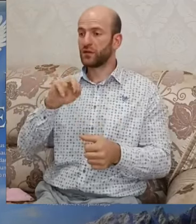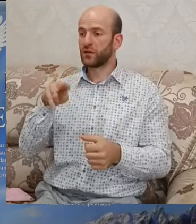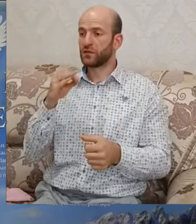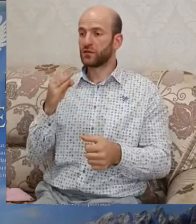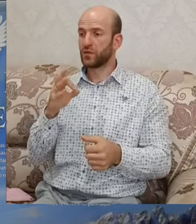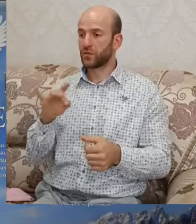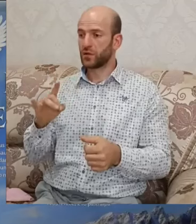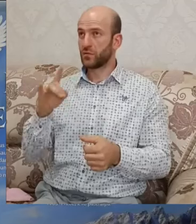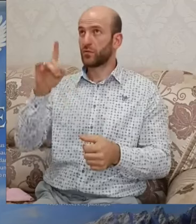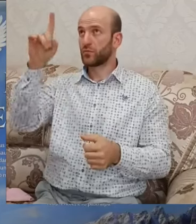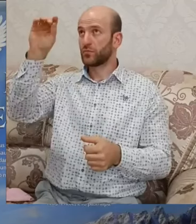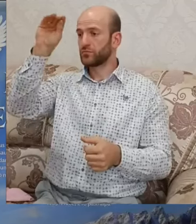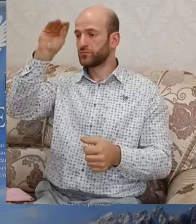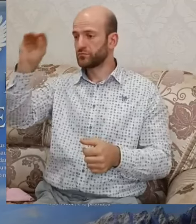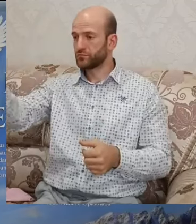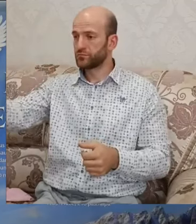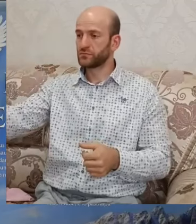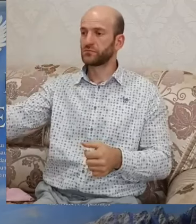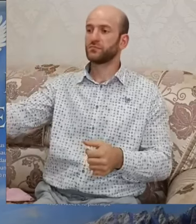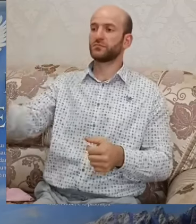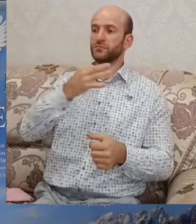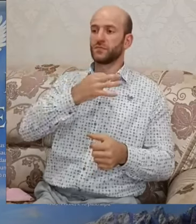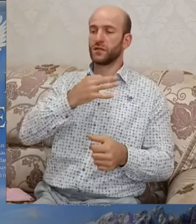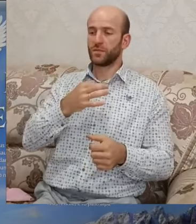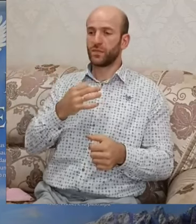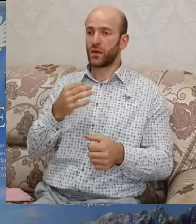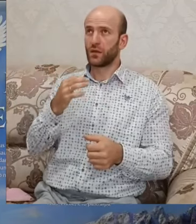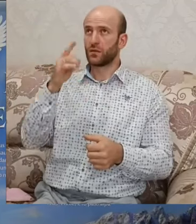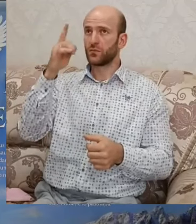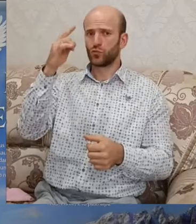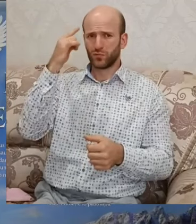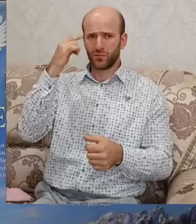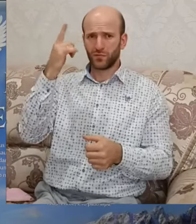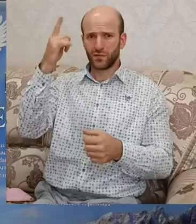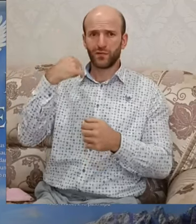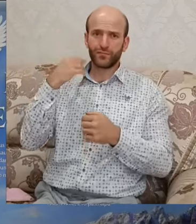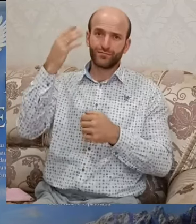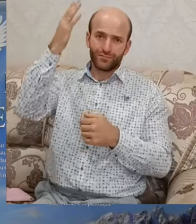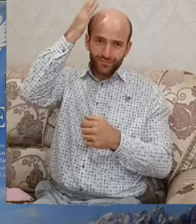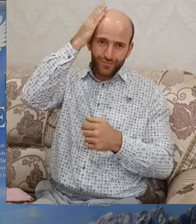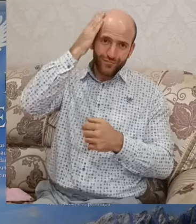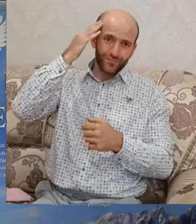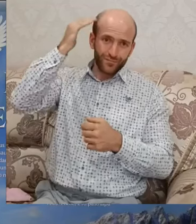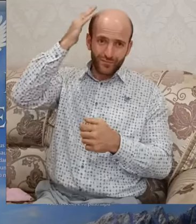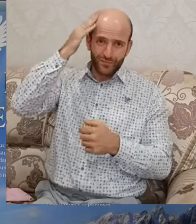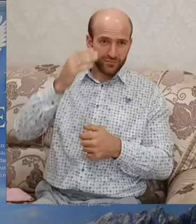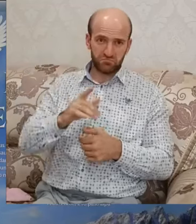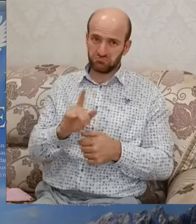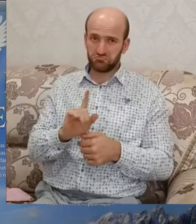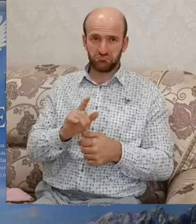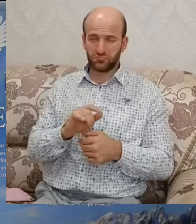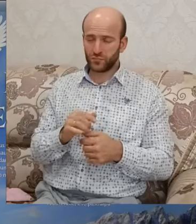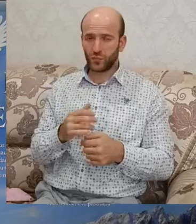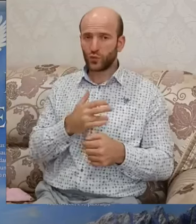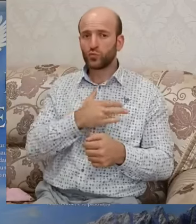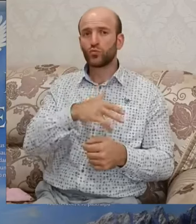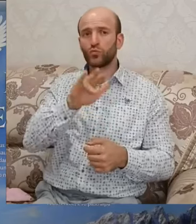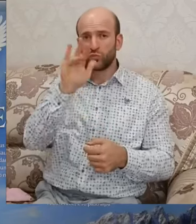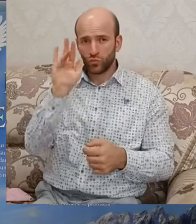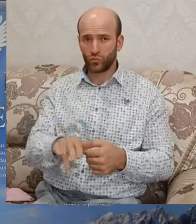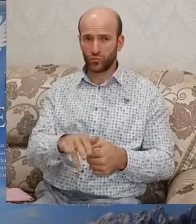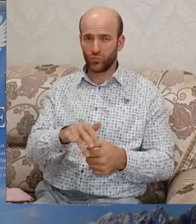Ir žinot, jis neglostė manęs. И знаете, он не гладил меня. Bet jis обличал. Но, bet jis,